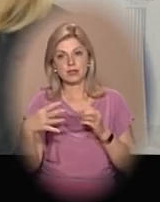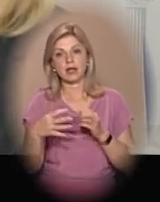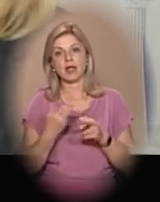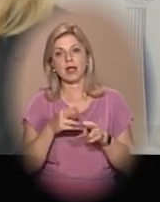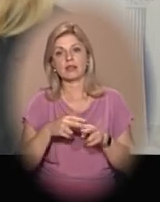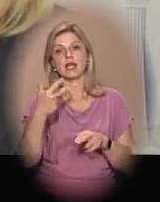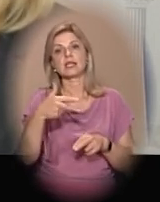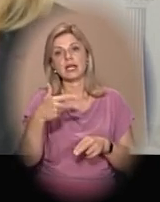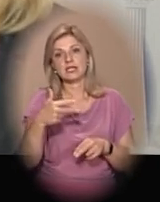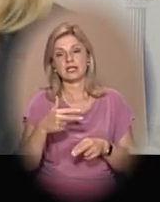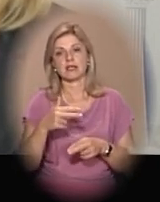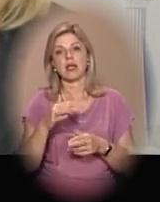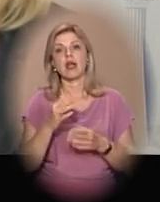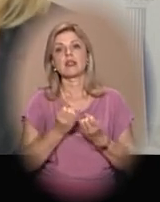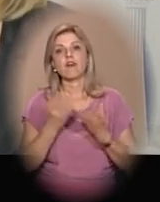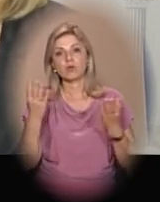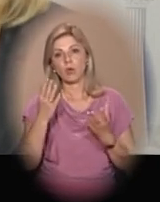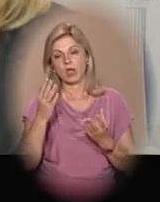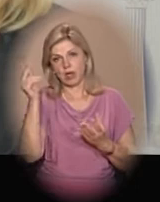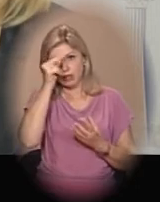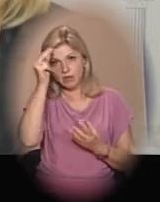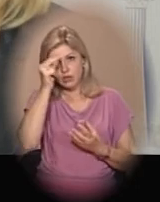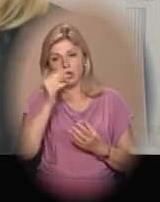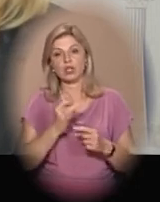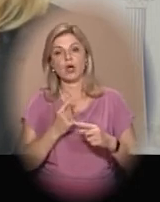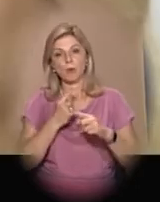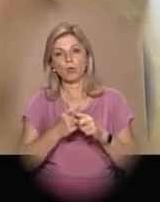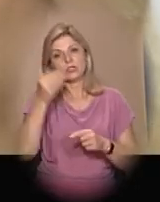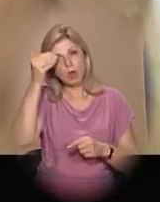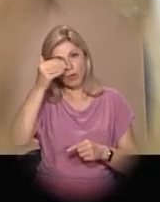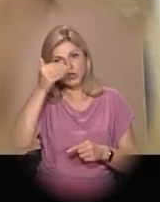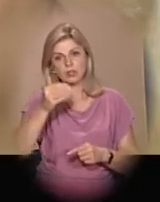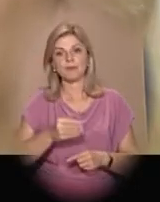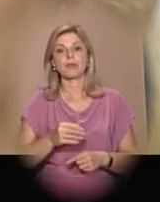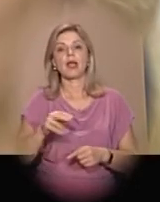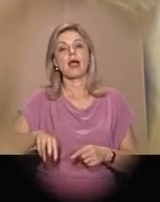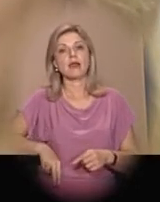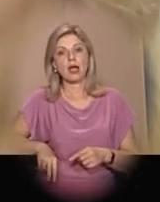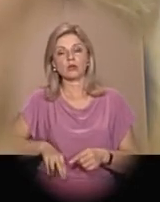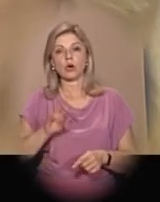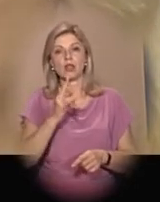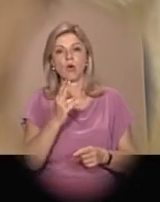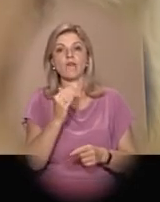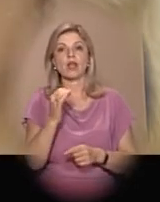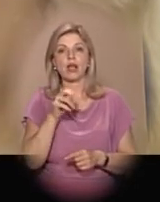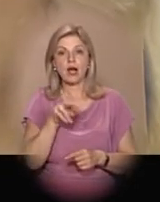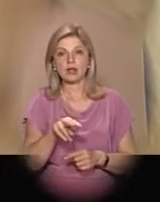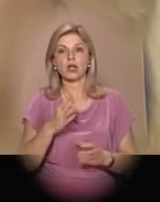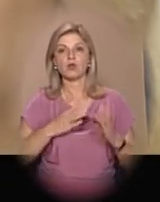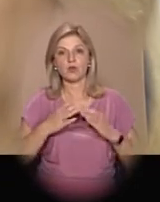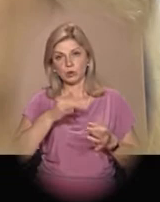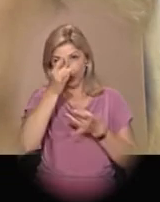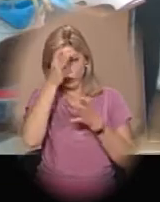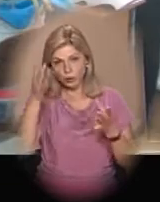це 30 на денну форму навчання, плюс є ще й заочна. Ректор Миколаївської філії університету культури